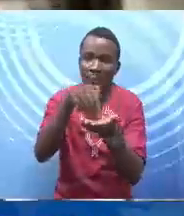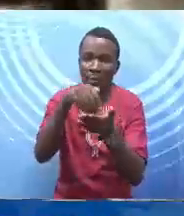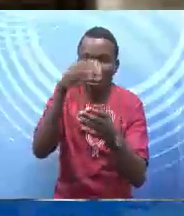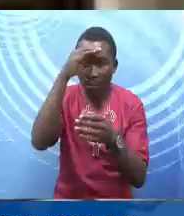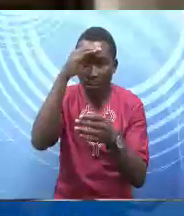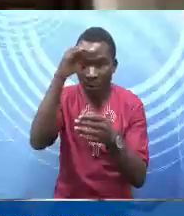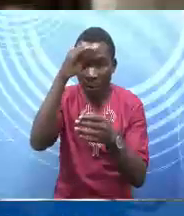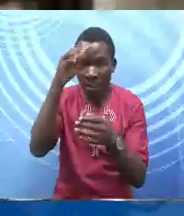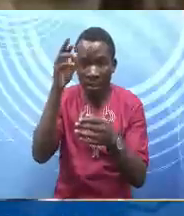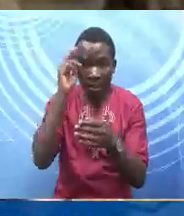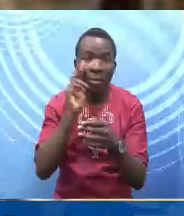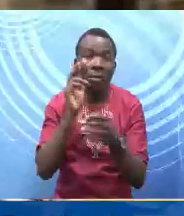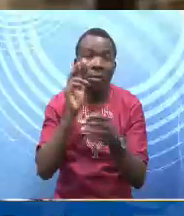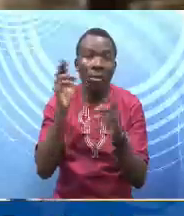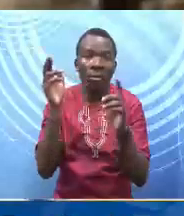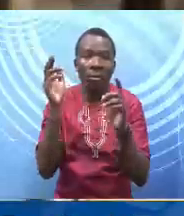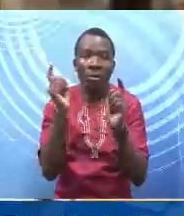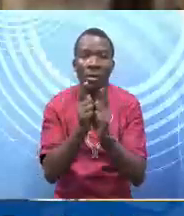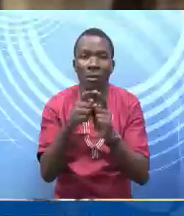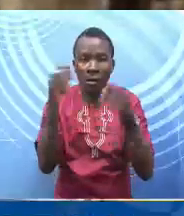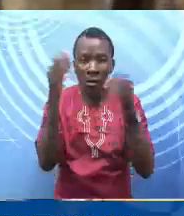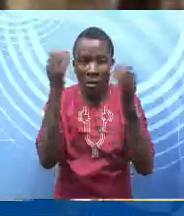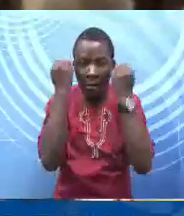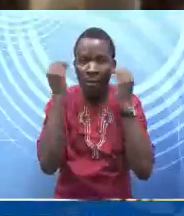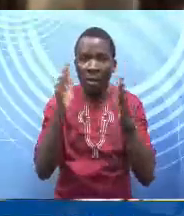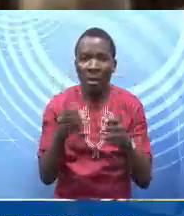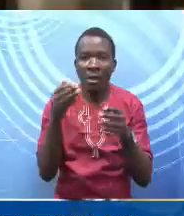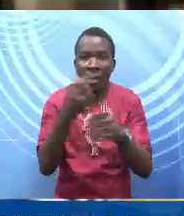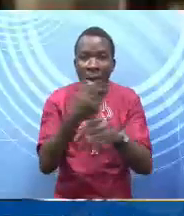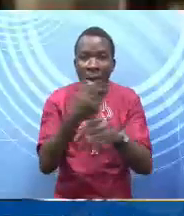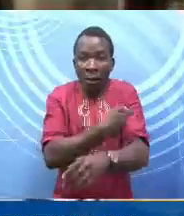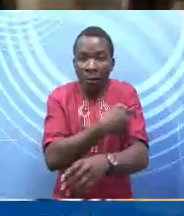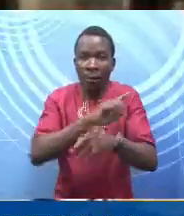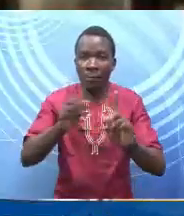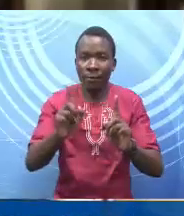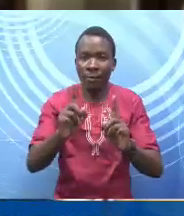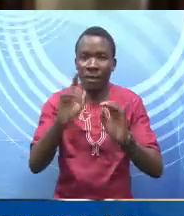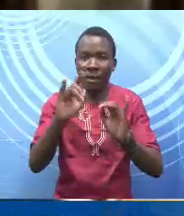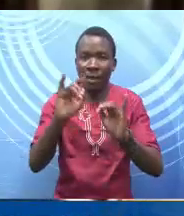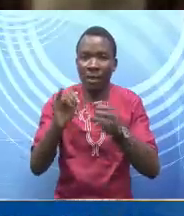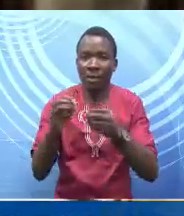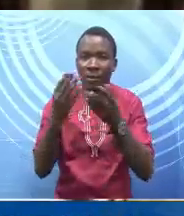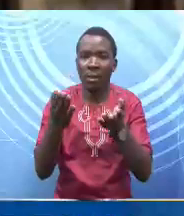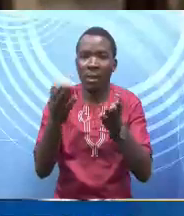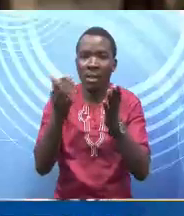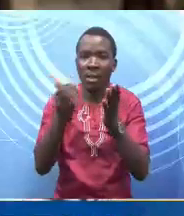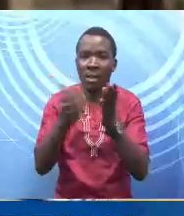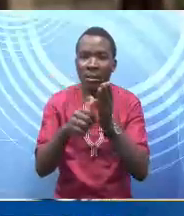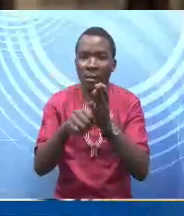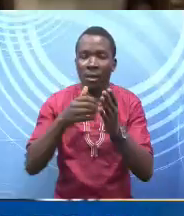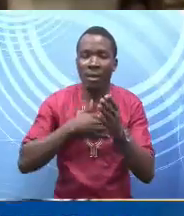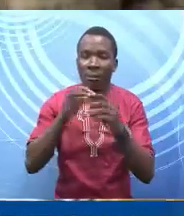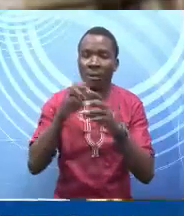Ruhango kugira ngo nzabashe kubona na procureur. Nagize akarengane ntabwo nigeze mvurwa. Nagerageje gutanga ikirego muri RIB haba mu Byimana